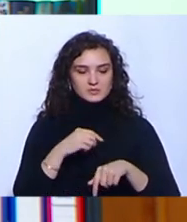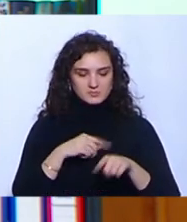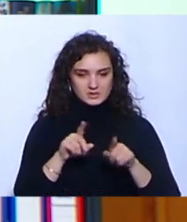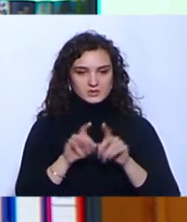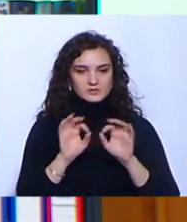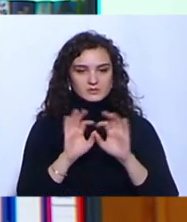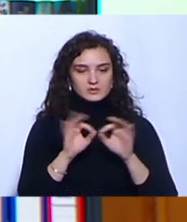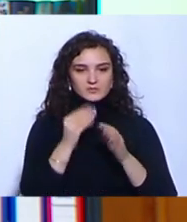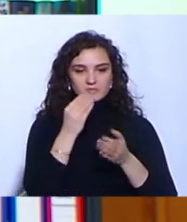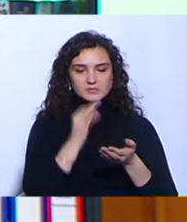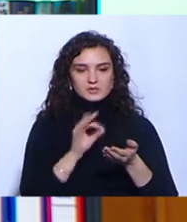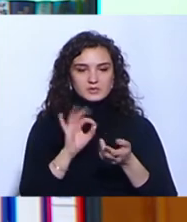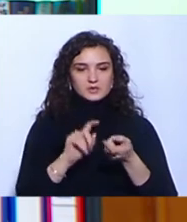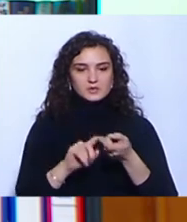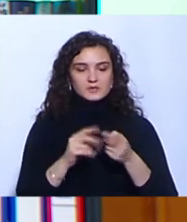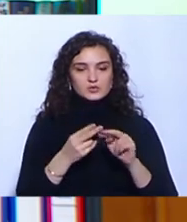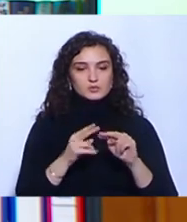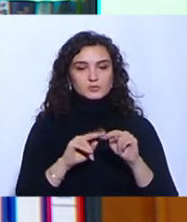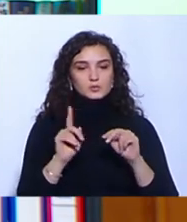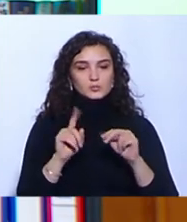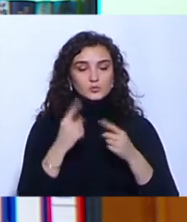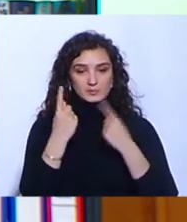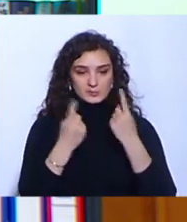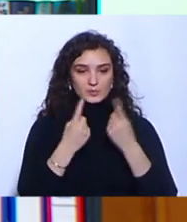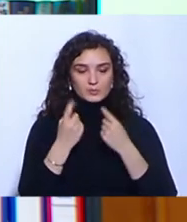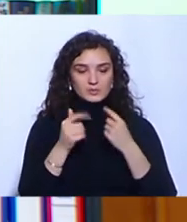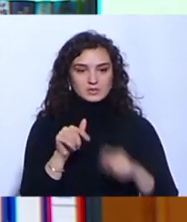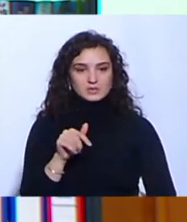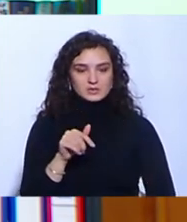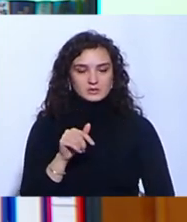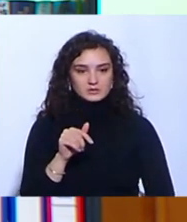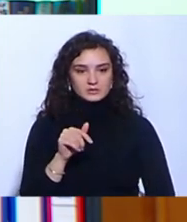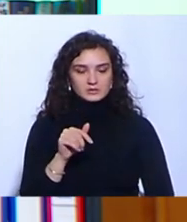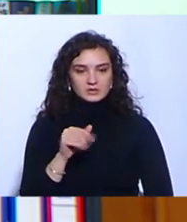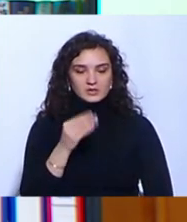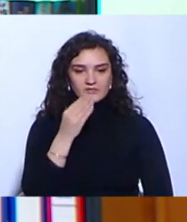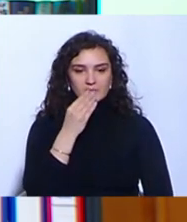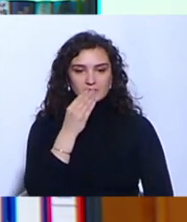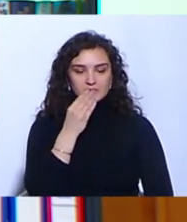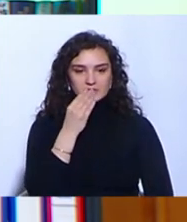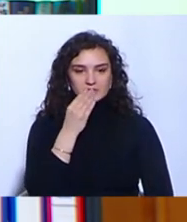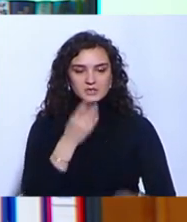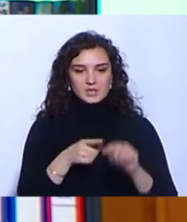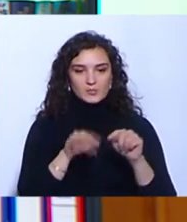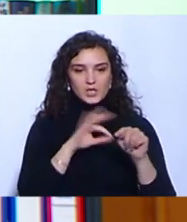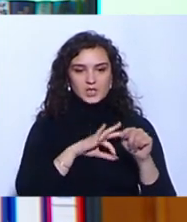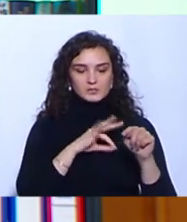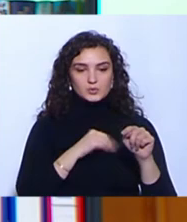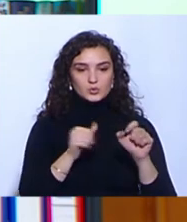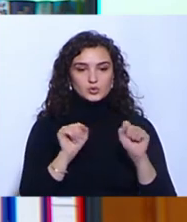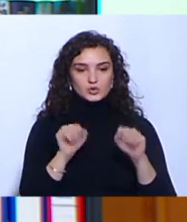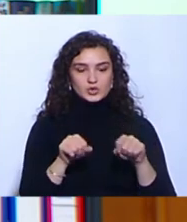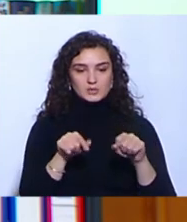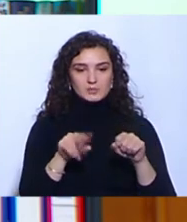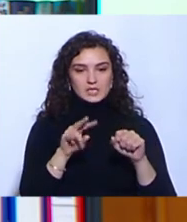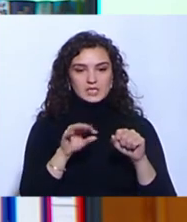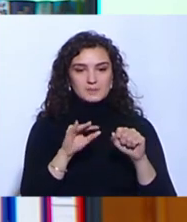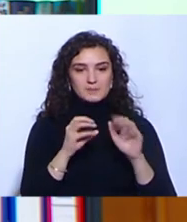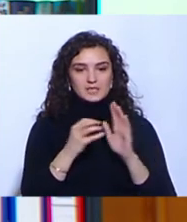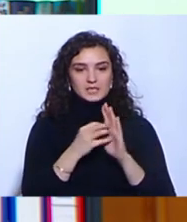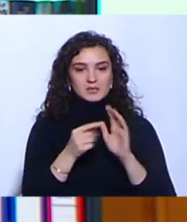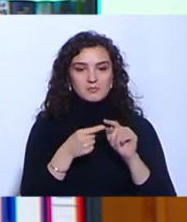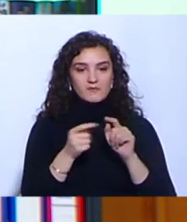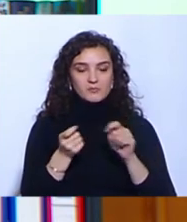სათქმელი კვებასთან დაკავშირებით, იმიტომ რომ ინფორმაცია კვების გამოყენებით, როგორ შეიძლება ლიმფედემა